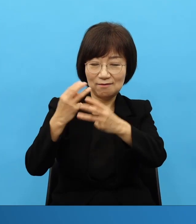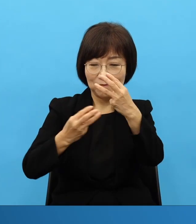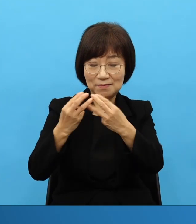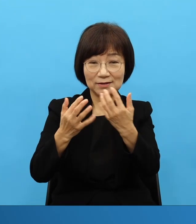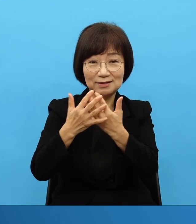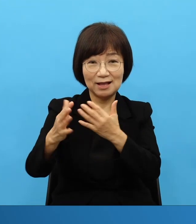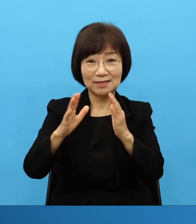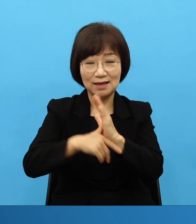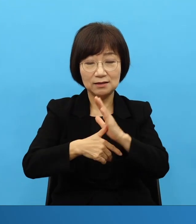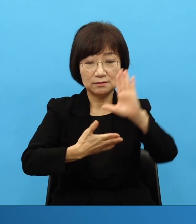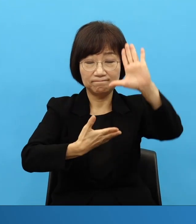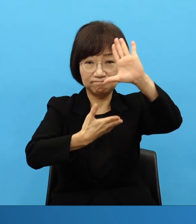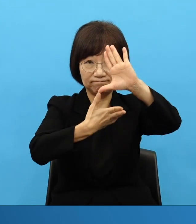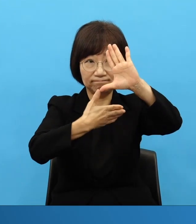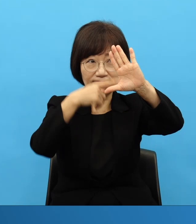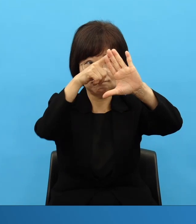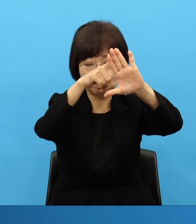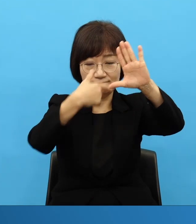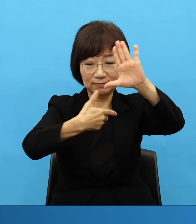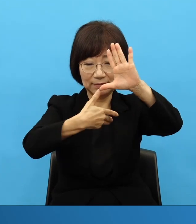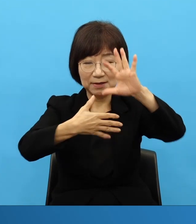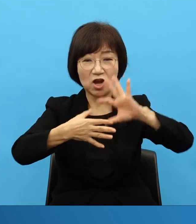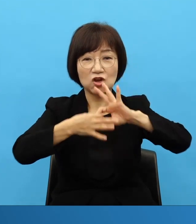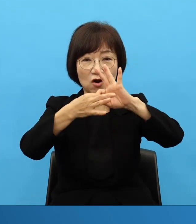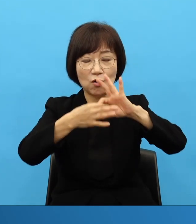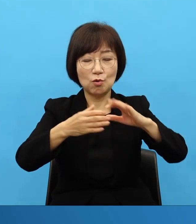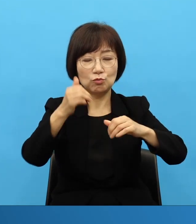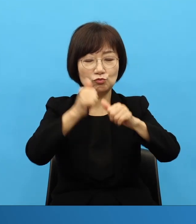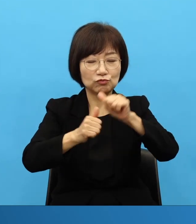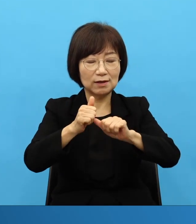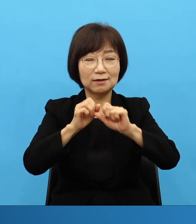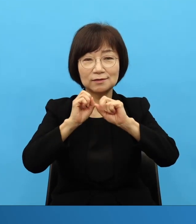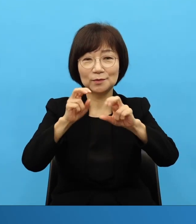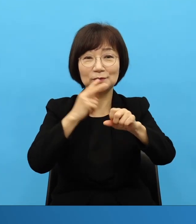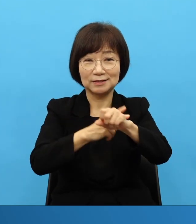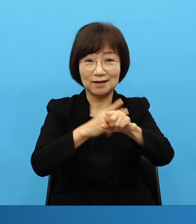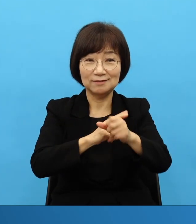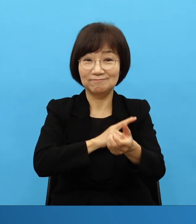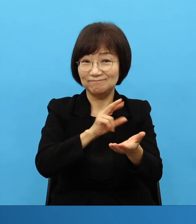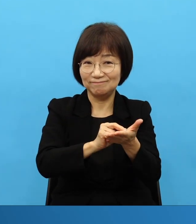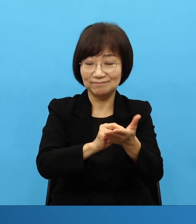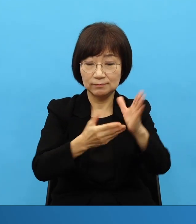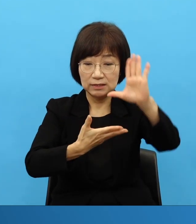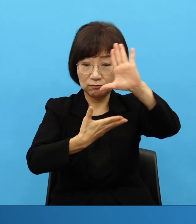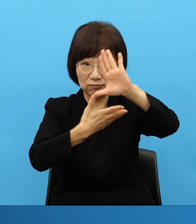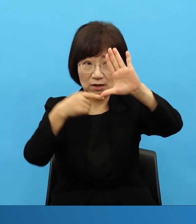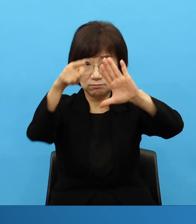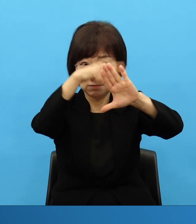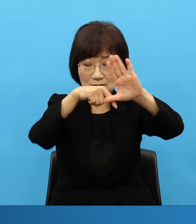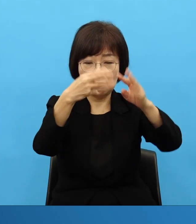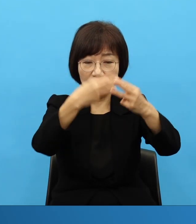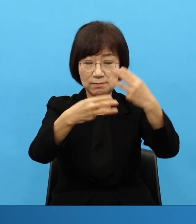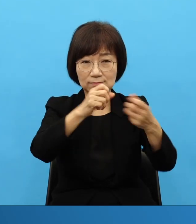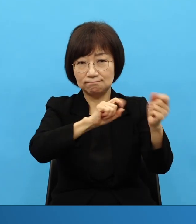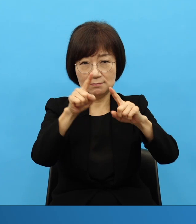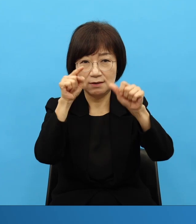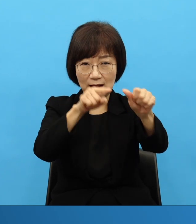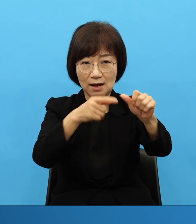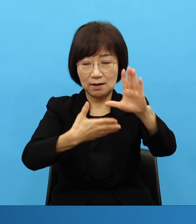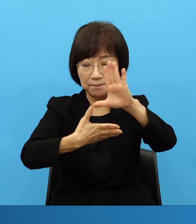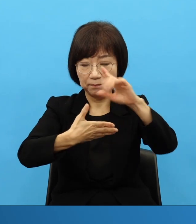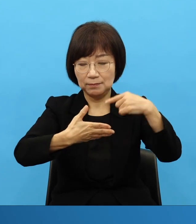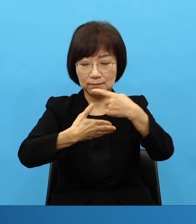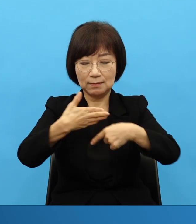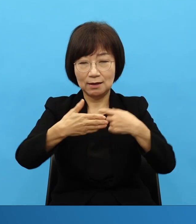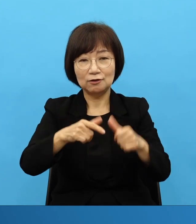북미와 남미를 연결하는 후대 선교사라는 주제로 북미 랩넌트를 살려라, 남미 살릴 준비란 제목의